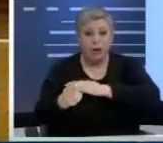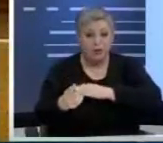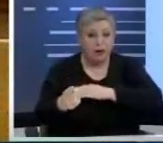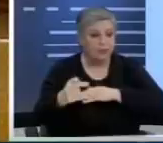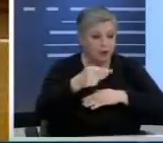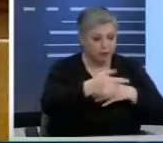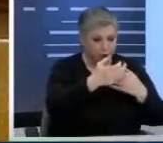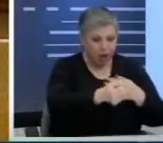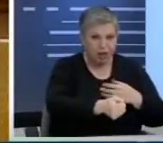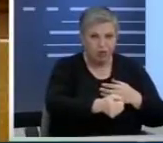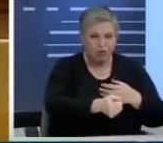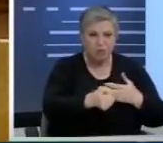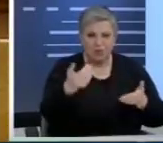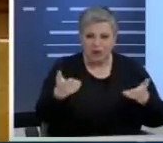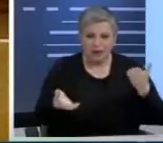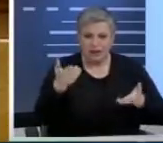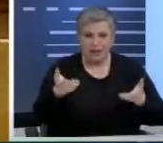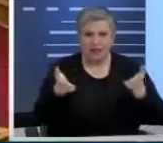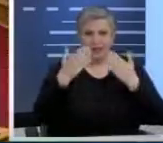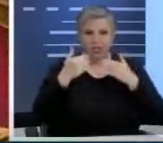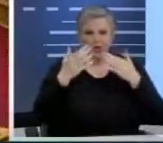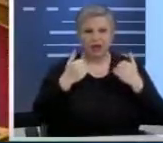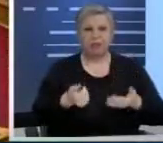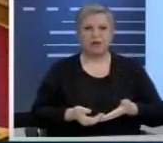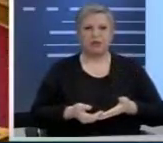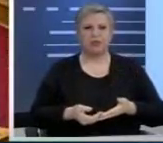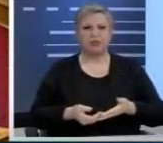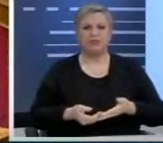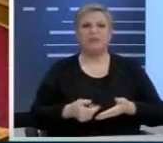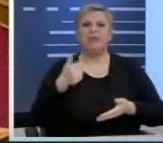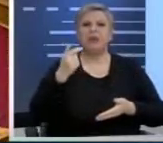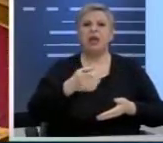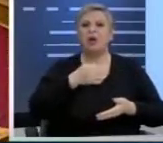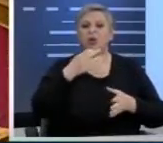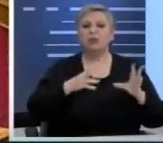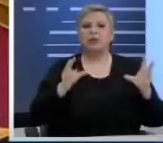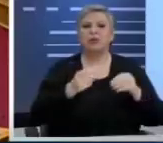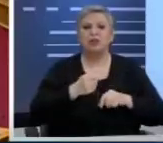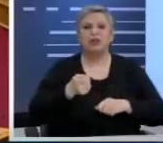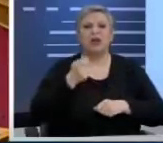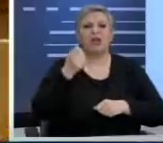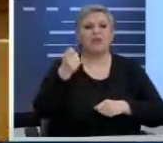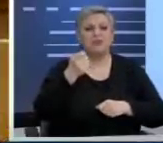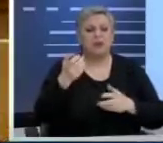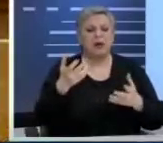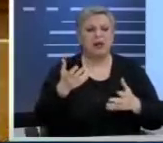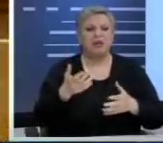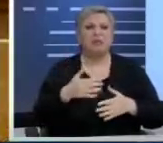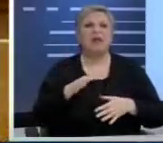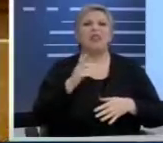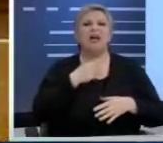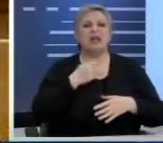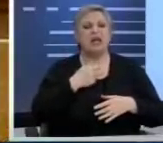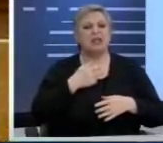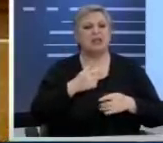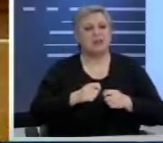για το χρέος. Ούτε και εγώ θα πω πολλά για το χρέος, γιατί τα έχουμε πει και για τις επιμηκύνσεις που πήραμε και για